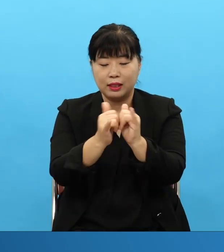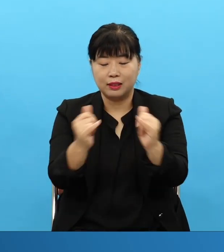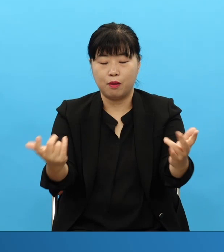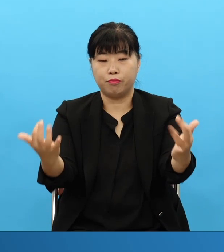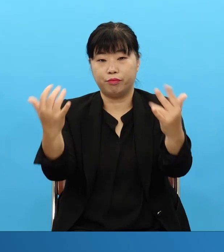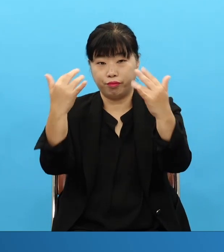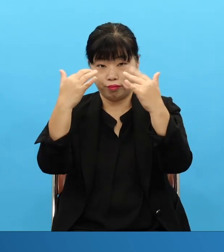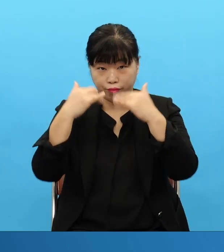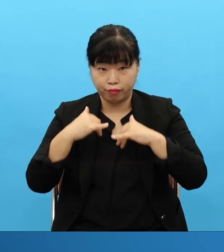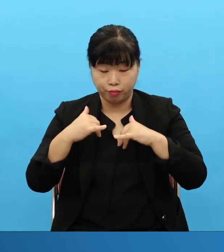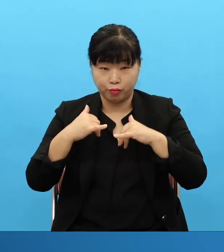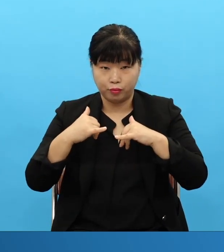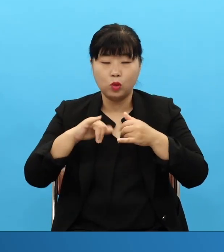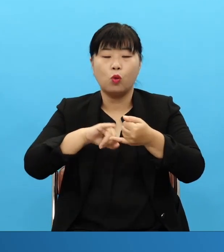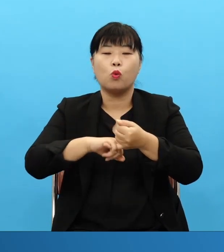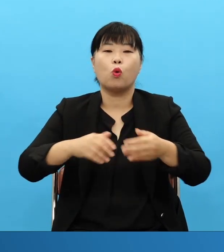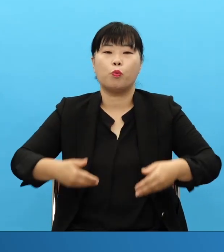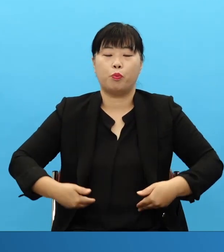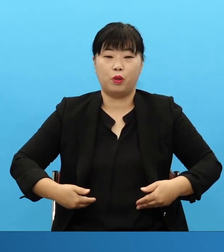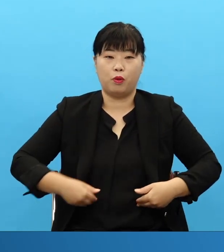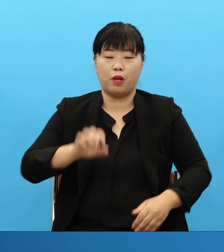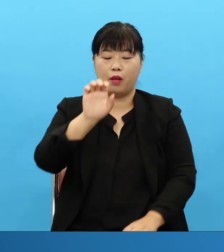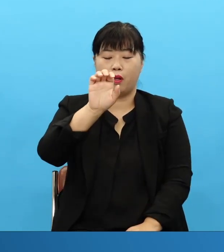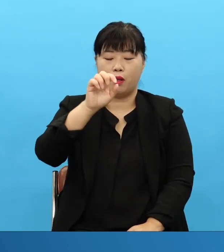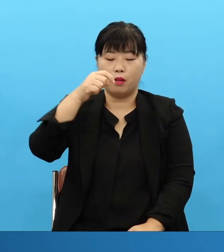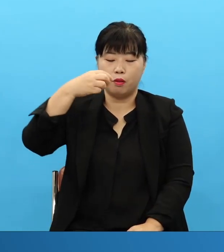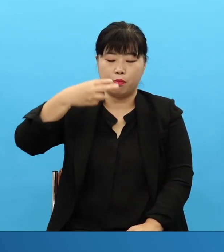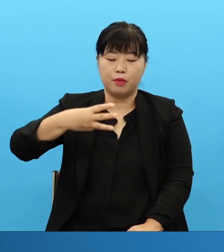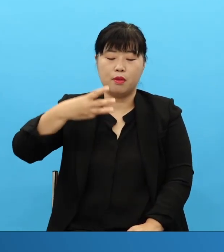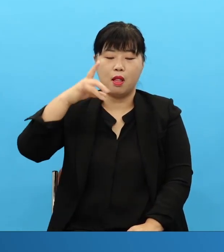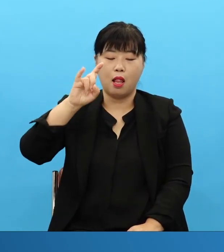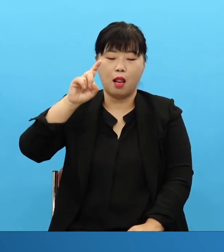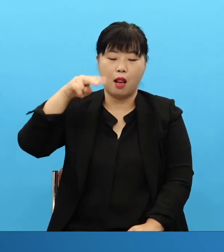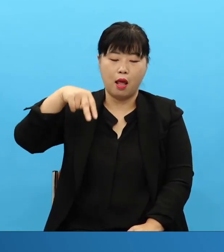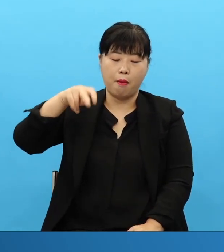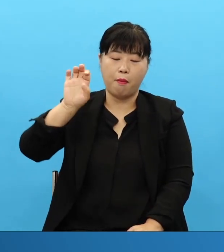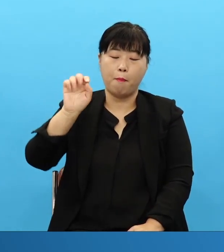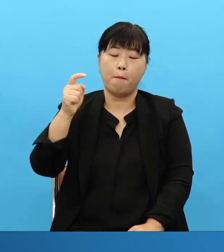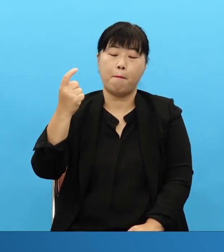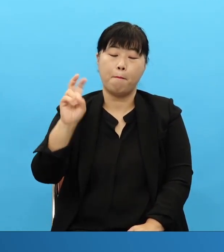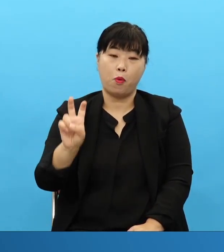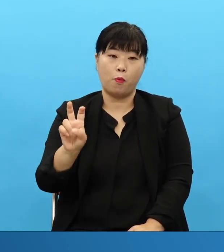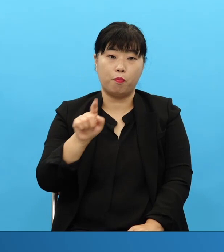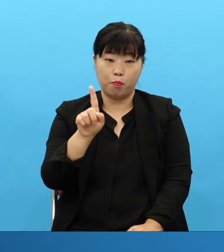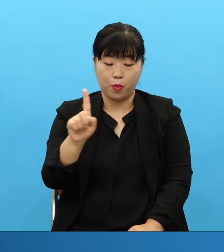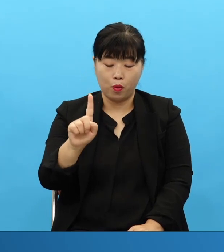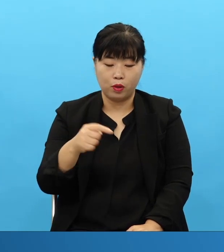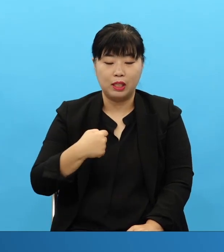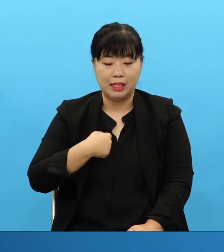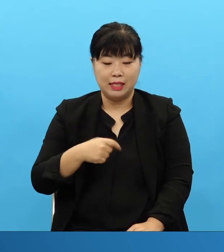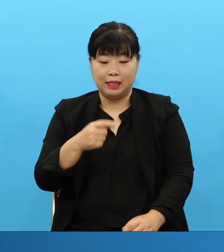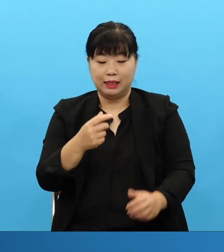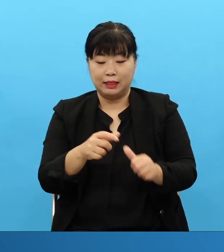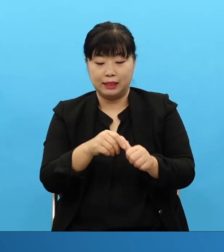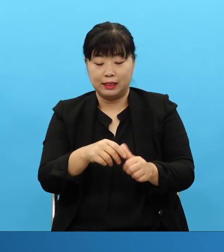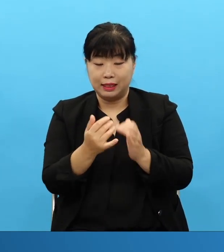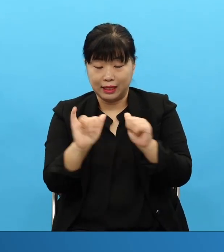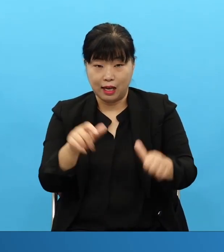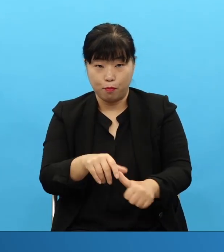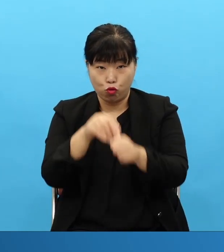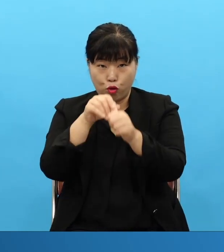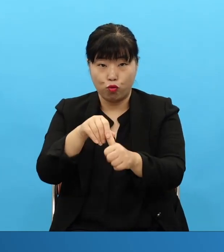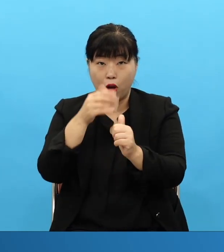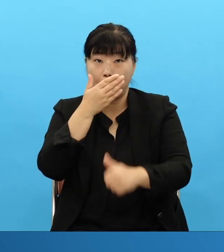플랫폼이 있어야 되고 사람 살리는 파수망대가 있고 안테나가 있어야 된다 그랬습니다. And I said that for here you must